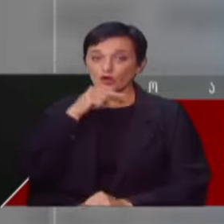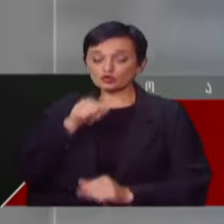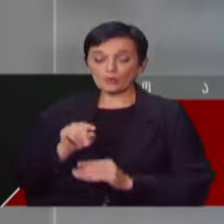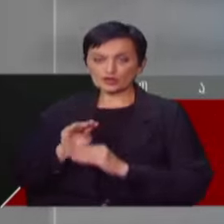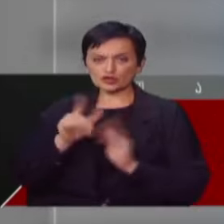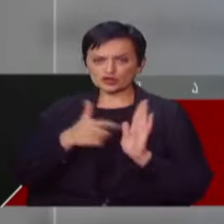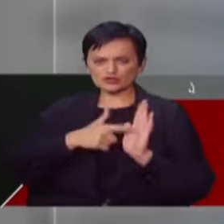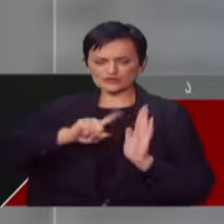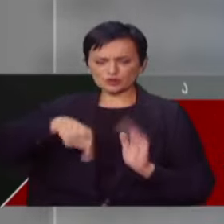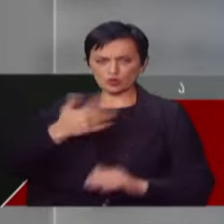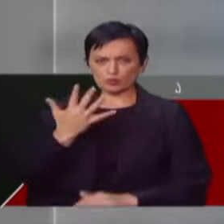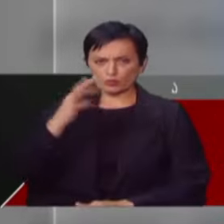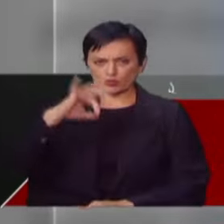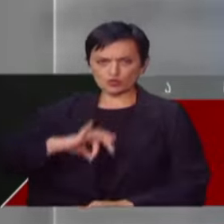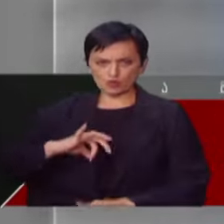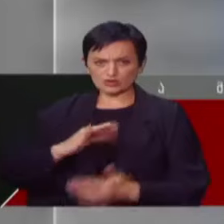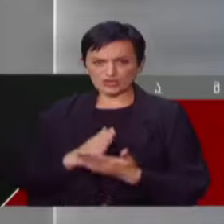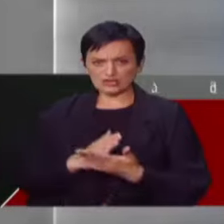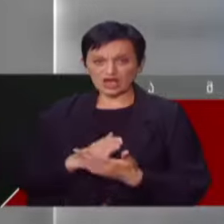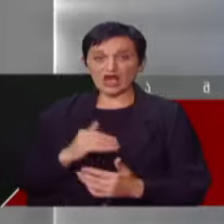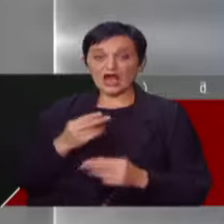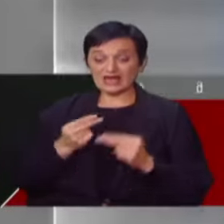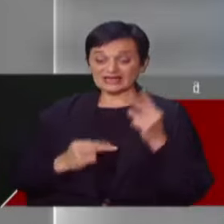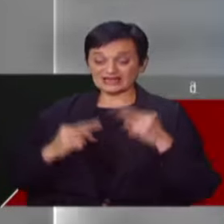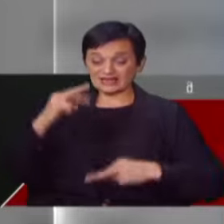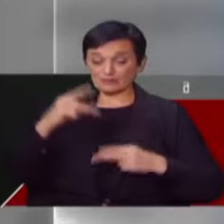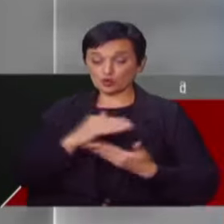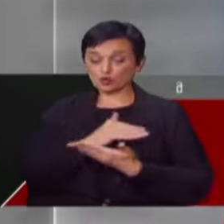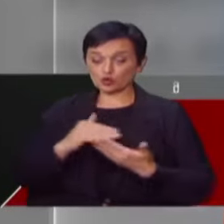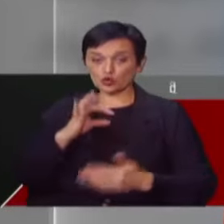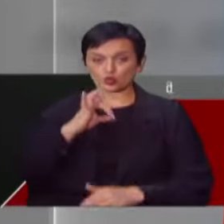ზრდა 7.5%-ს შეადგენდა და ინფლაციის დონე